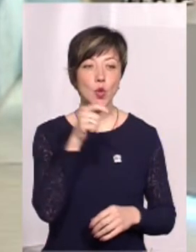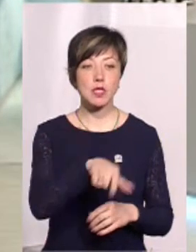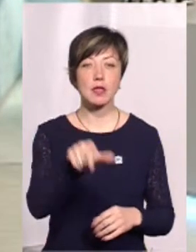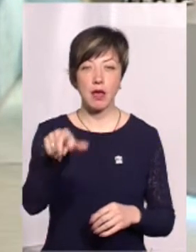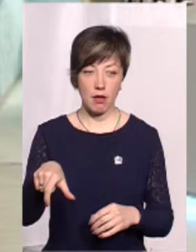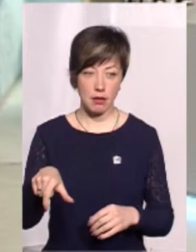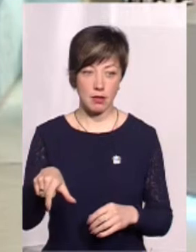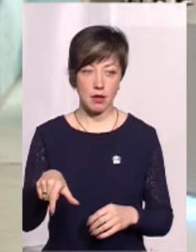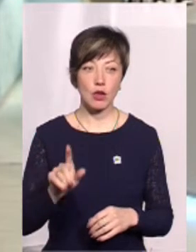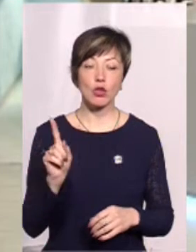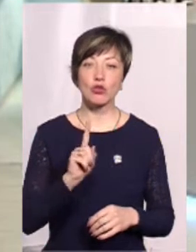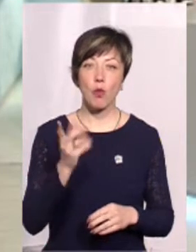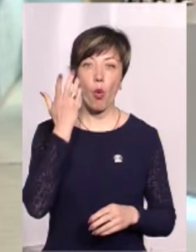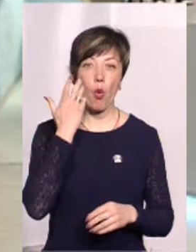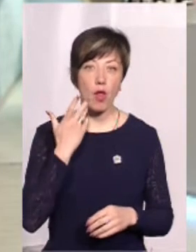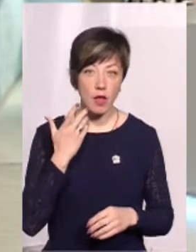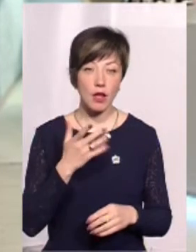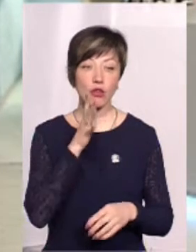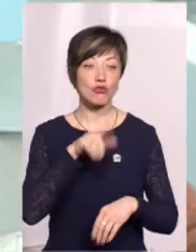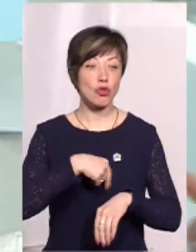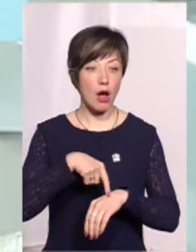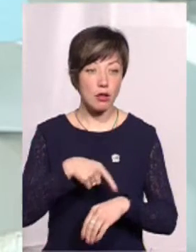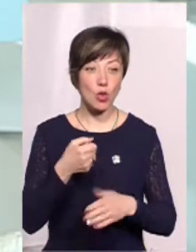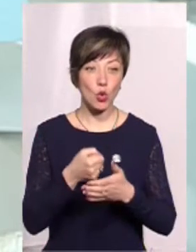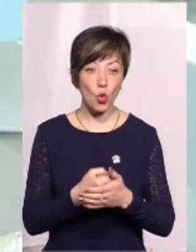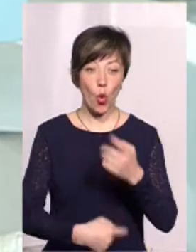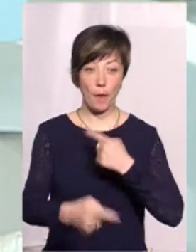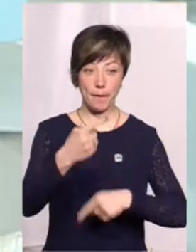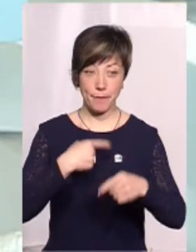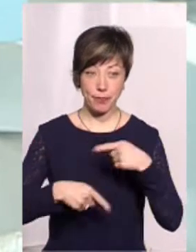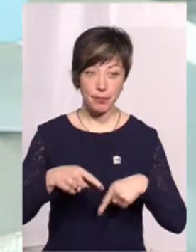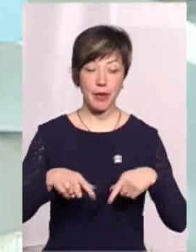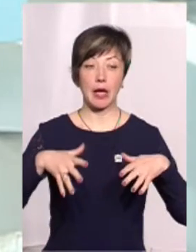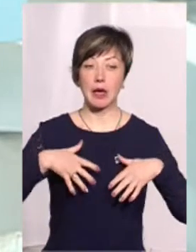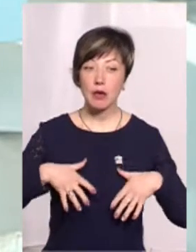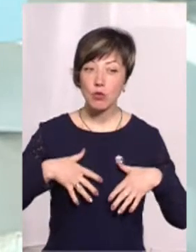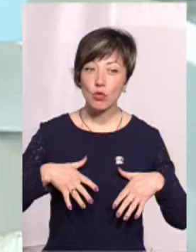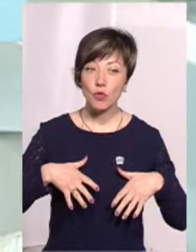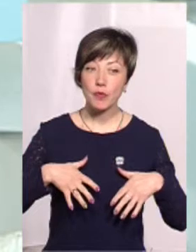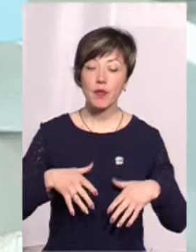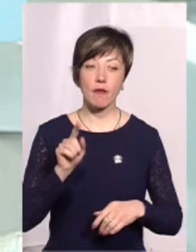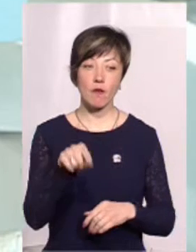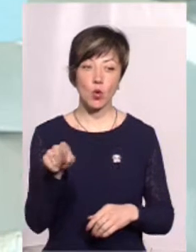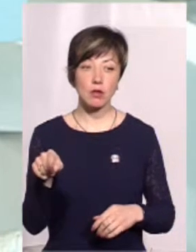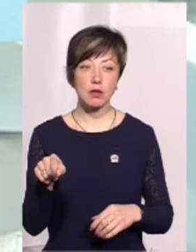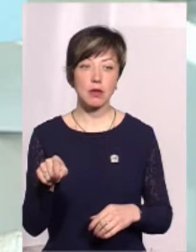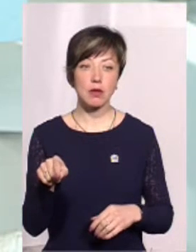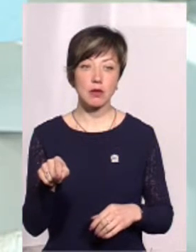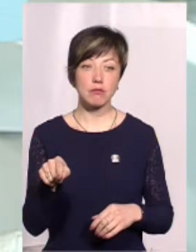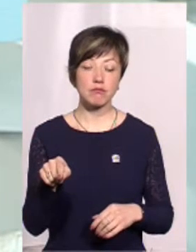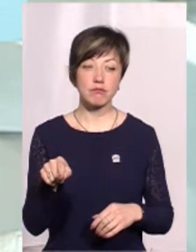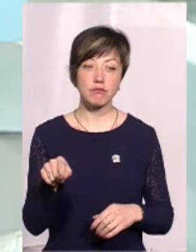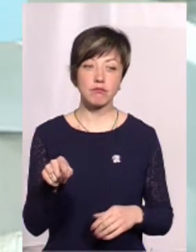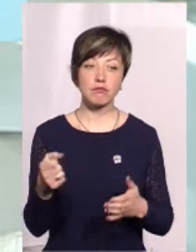росіян. З тим, щоб коли дійде час до реінтеграції Криму, вони